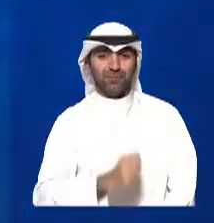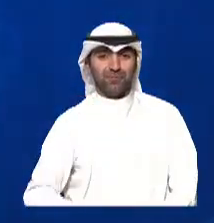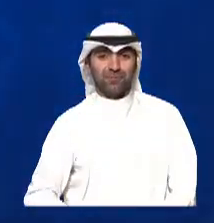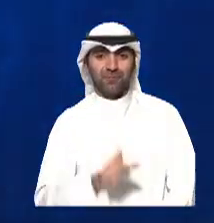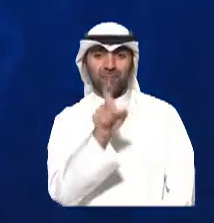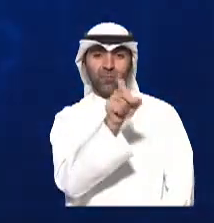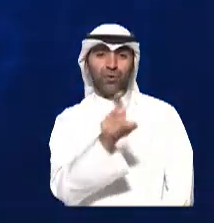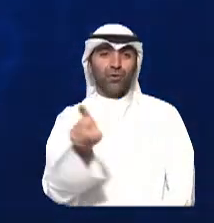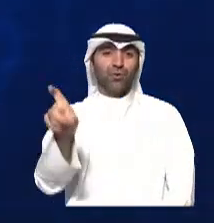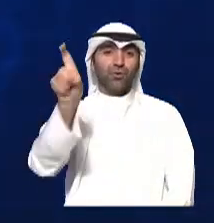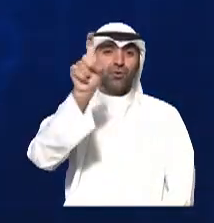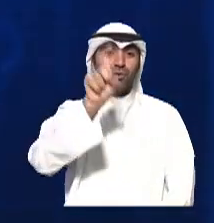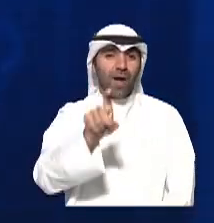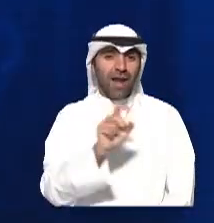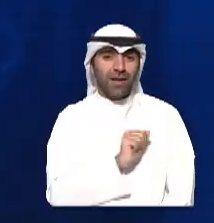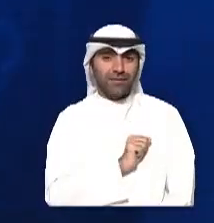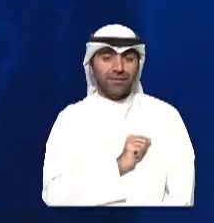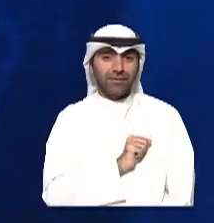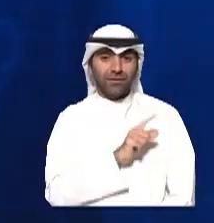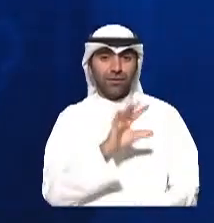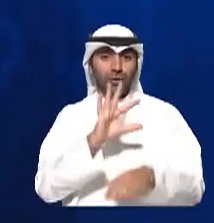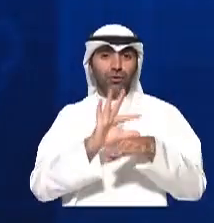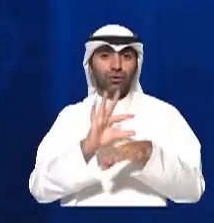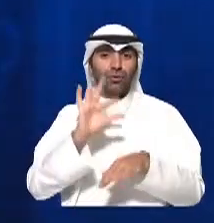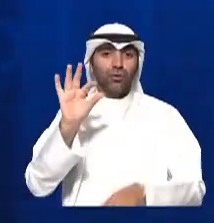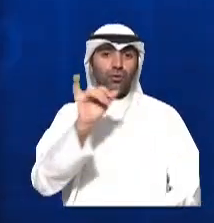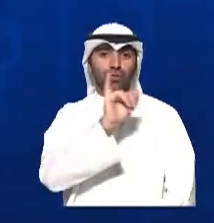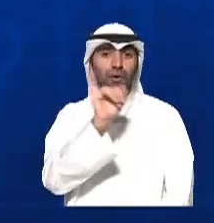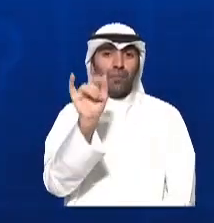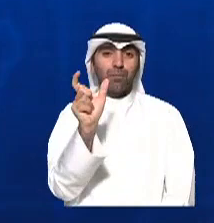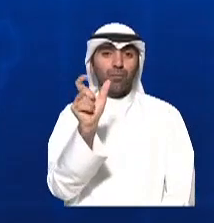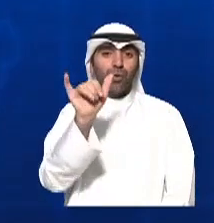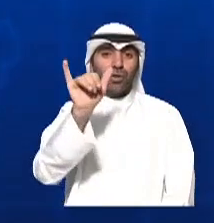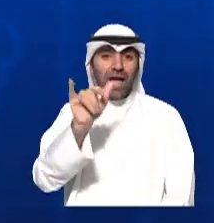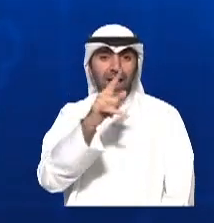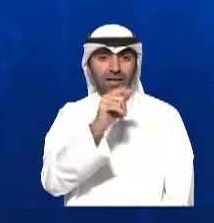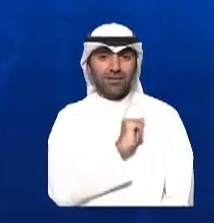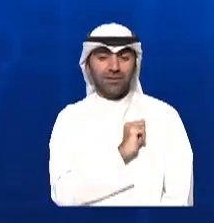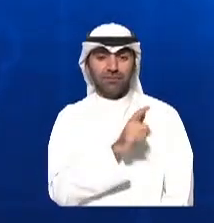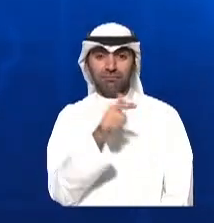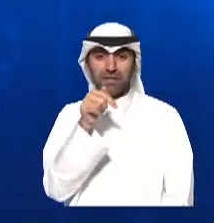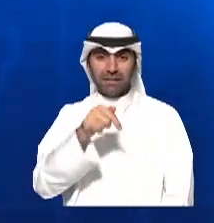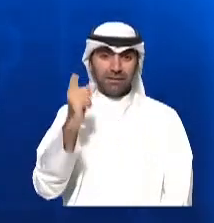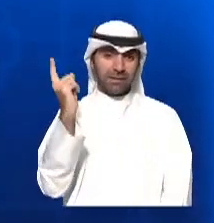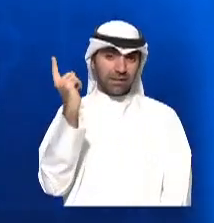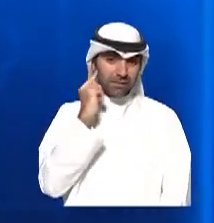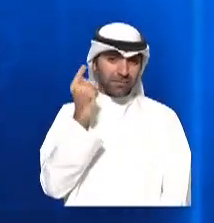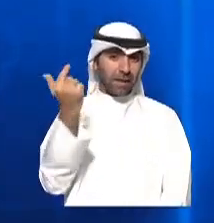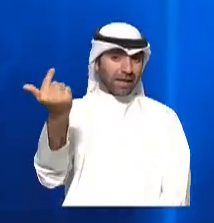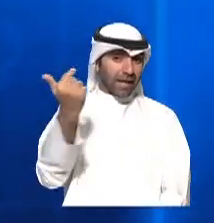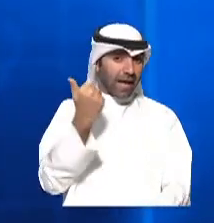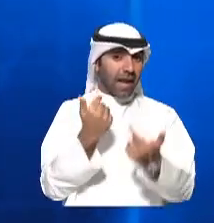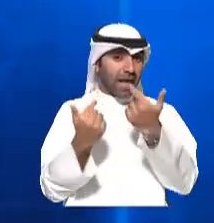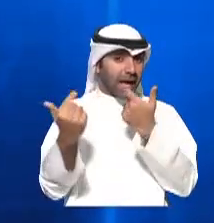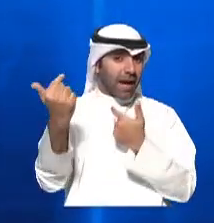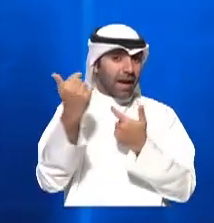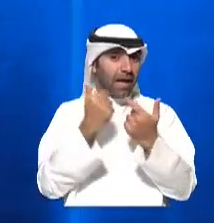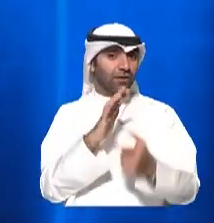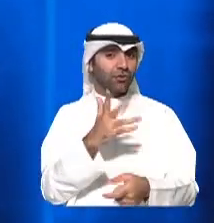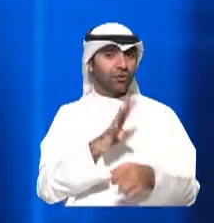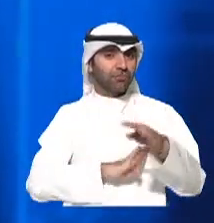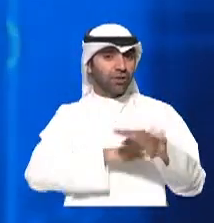أي أثار سلبية قد تترتب على هذا التعديل. في وجهة نظركم في وزارة الصحة